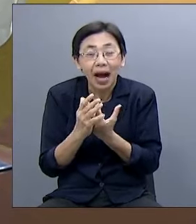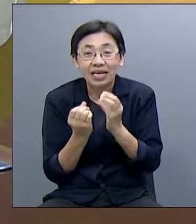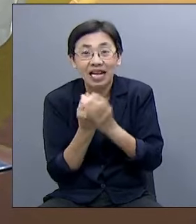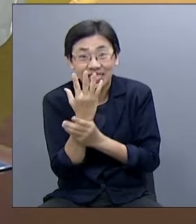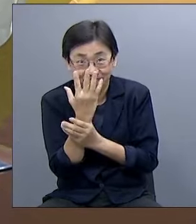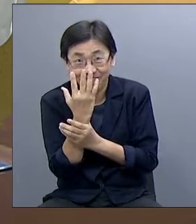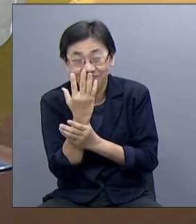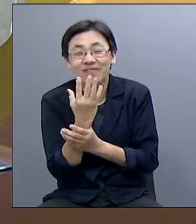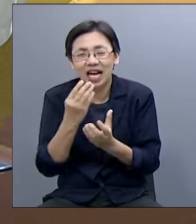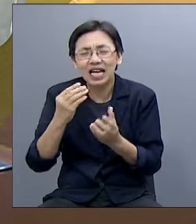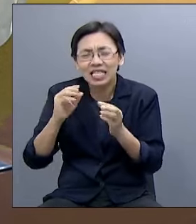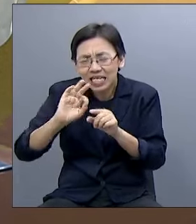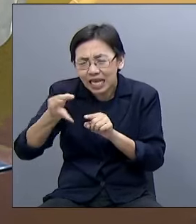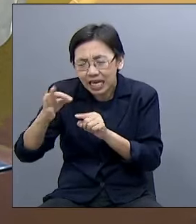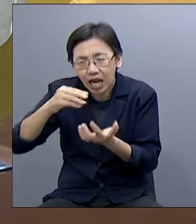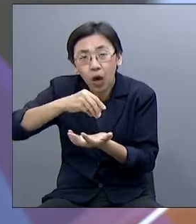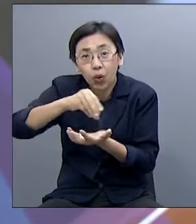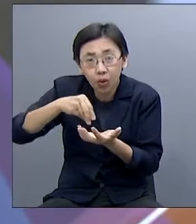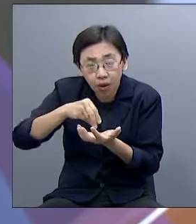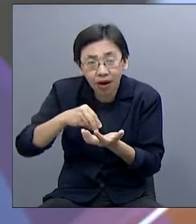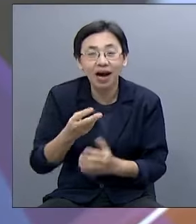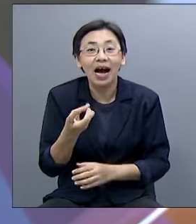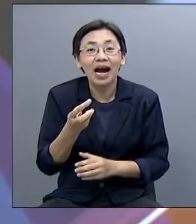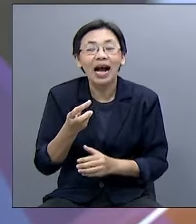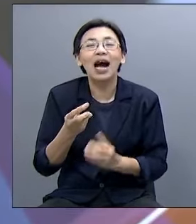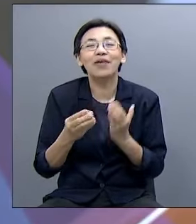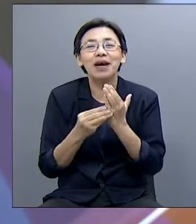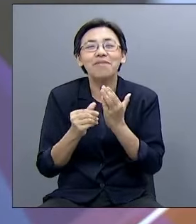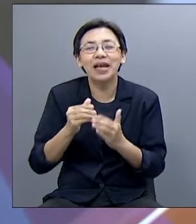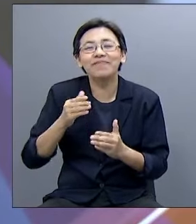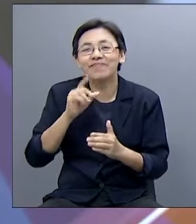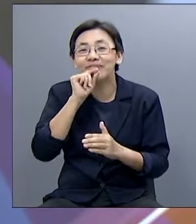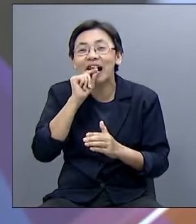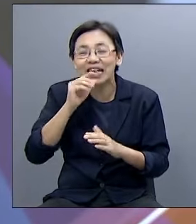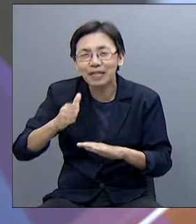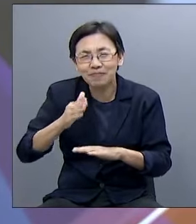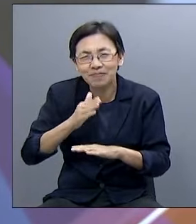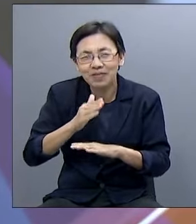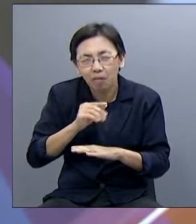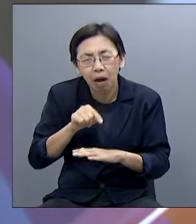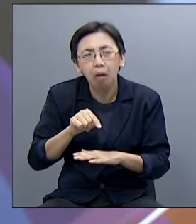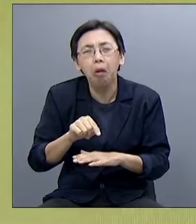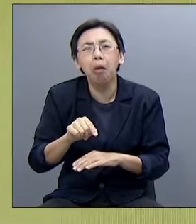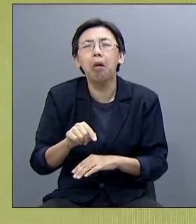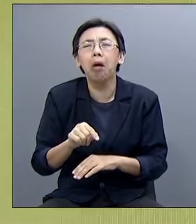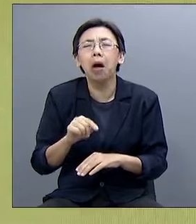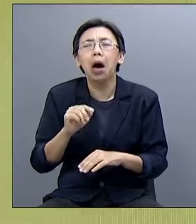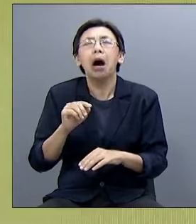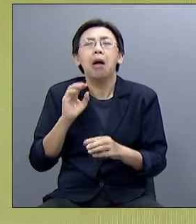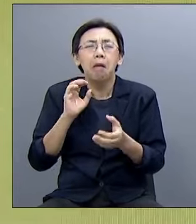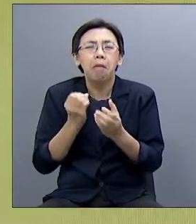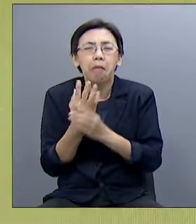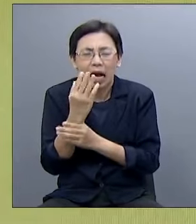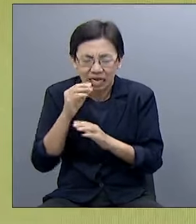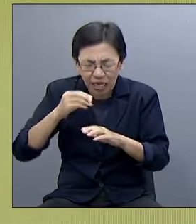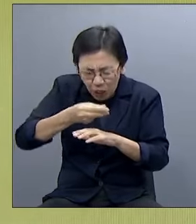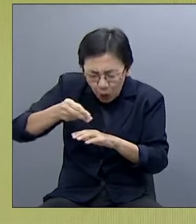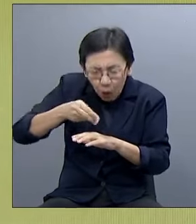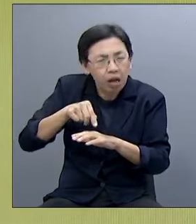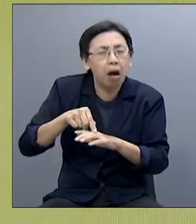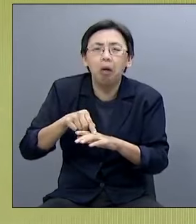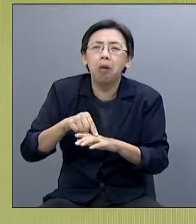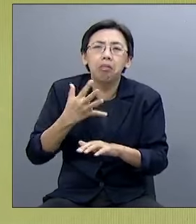้ ยเดิมเนี่ยไปกินข้าวมันไก่ผักชีก็หายากแล้วนะไม่รู้ถ้าไปกินวันนี้จะเหลืออยู่หรือเปล่าน ี่ไงต้องรักษาไว้ให้ดีเลยเราต้องถ่าย